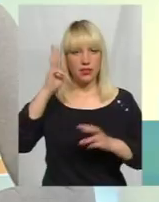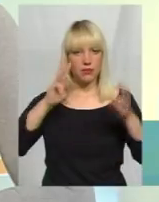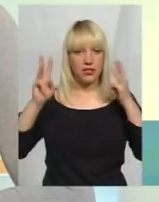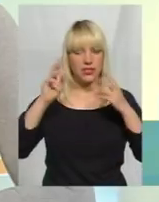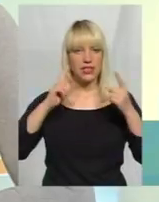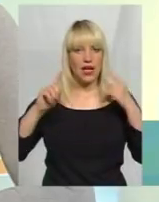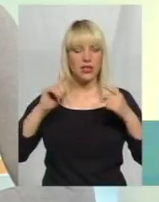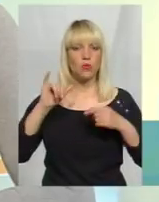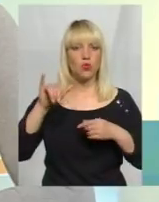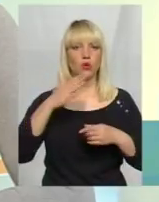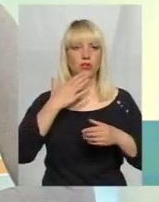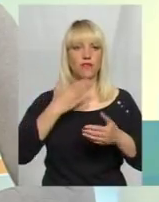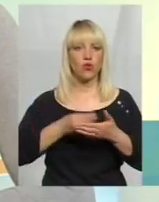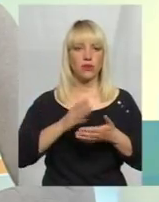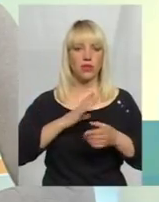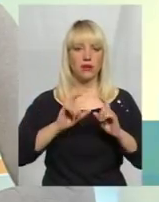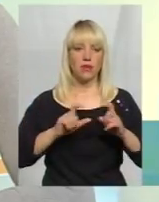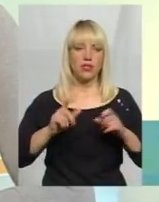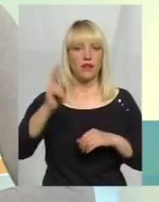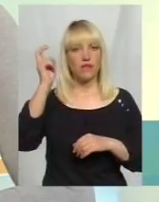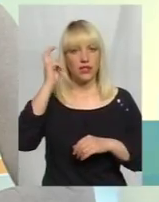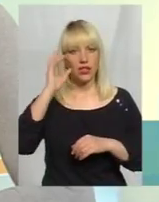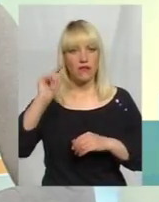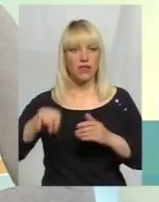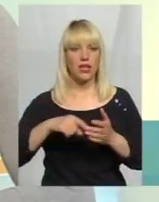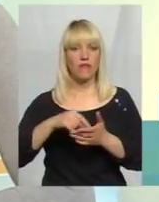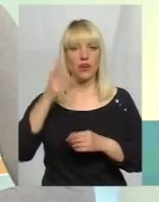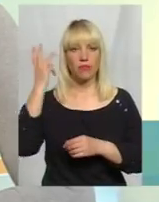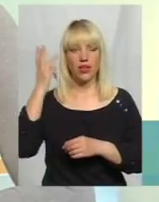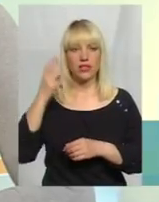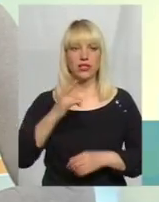были свои магазины и в Киеве, и в Хмельницком.